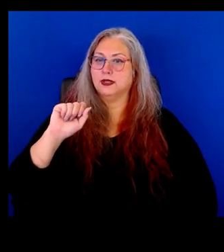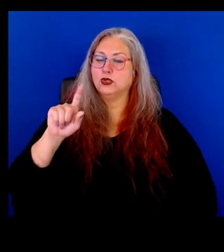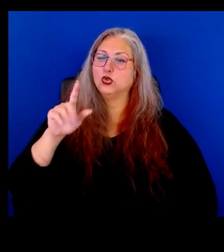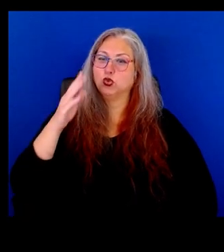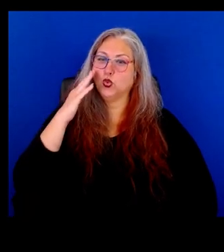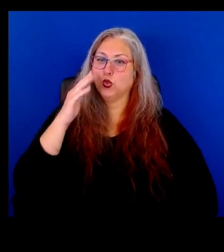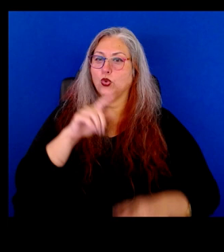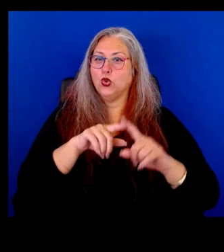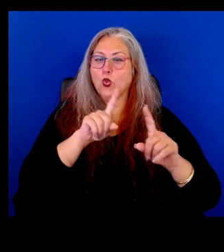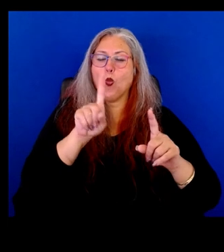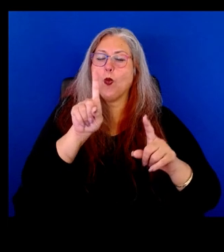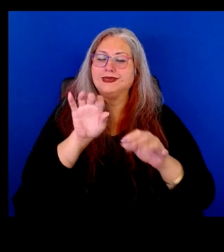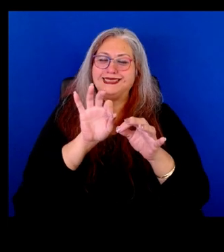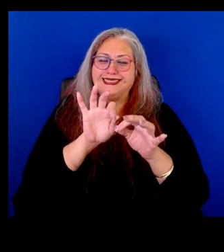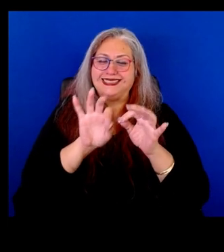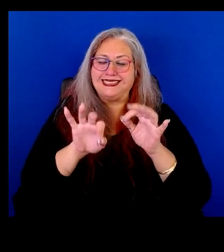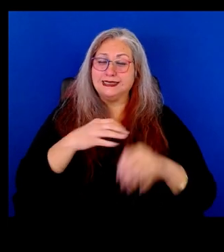you know Layla's